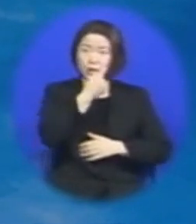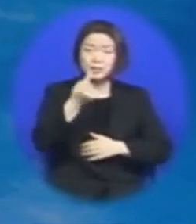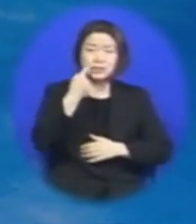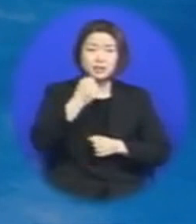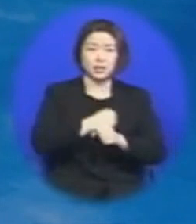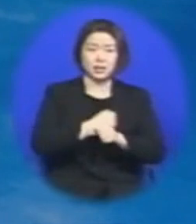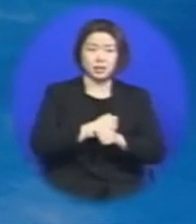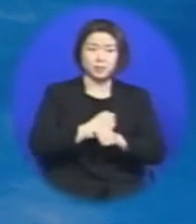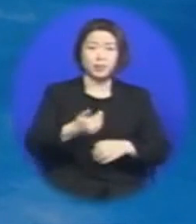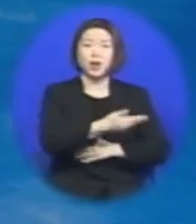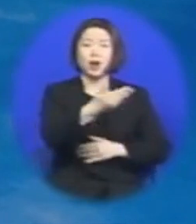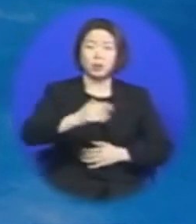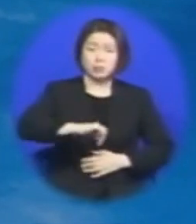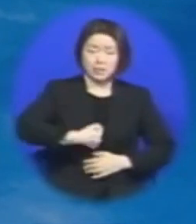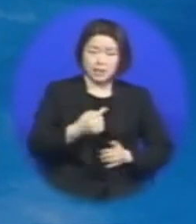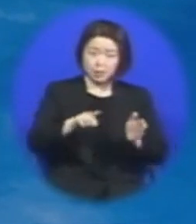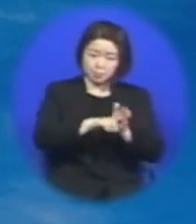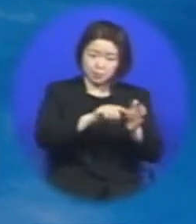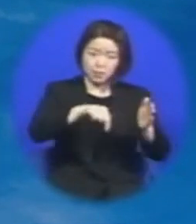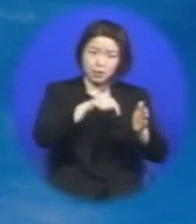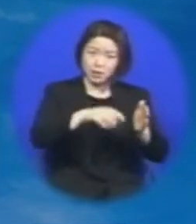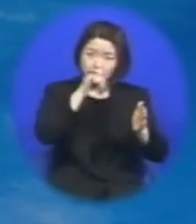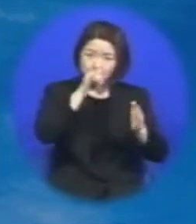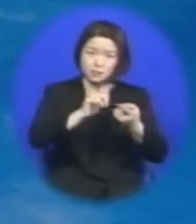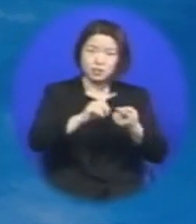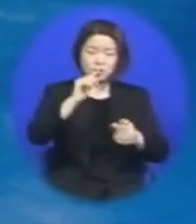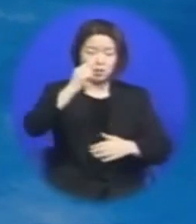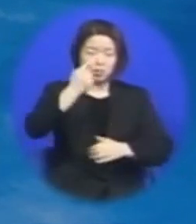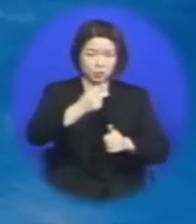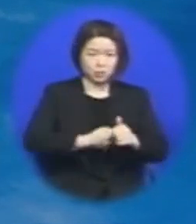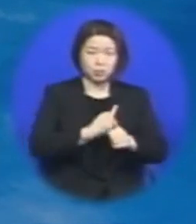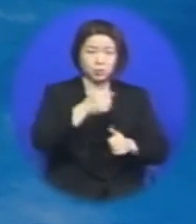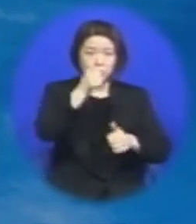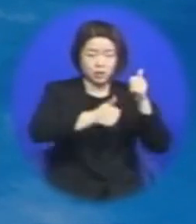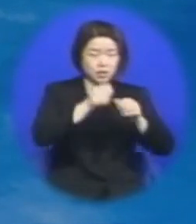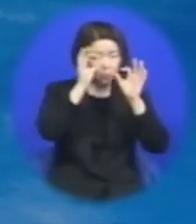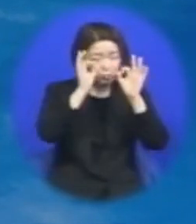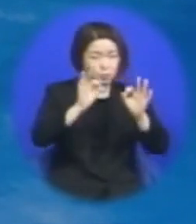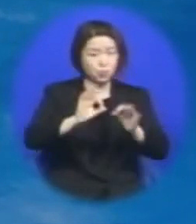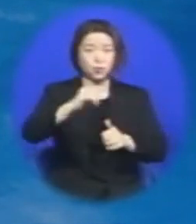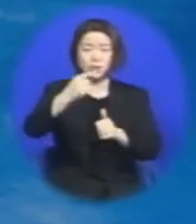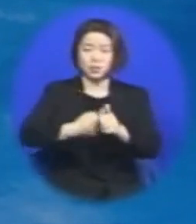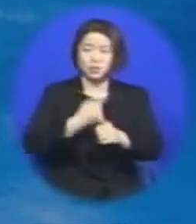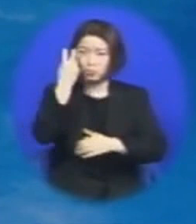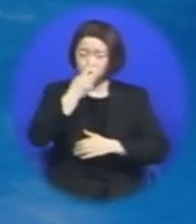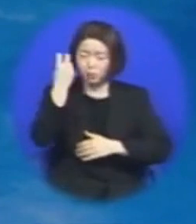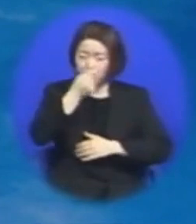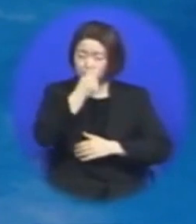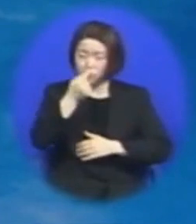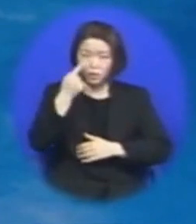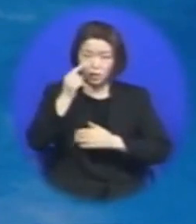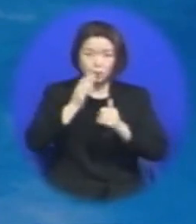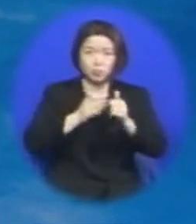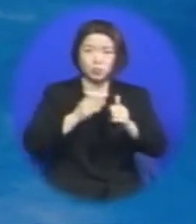여러분은 자기가 믿음 안에 있는지를 스스로 시험해 보고 스스로 검증해 보십시오라고 말해서 또 뭘